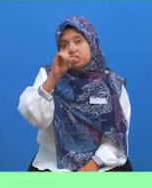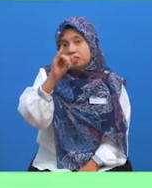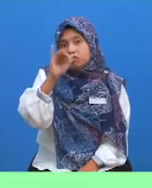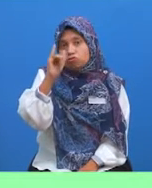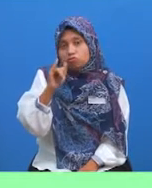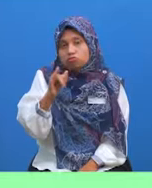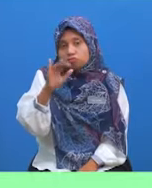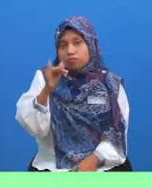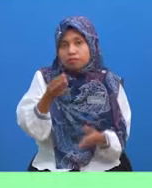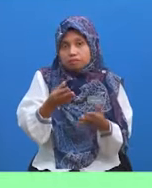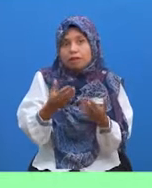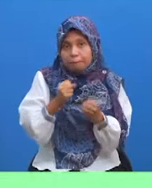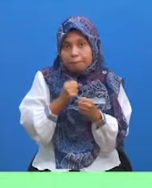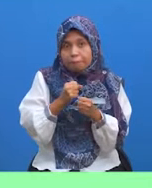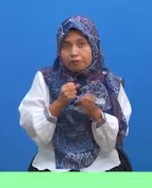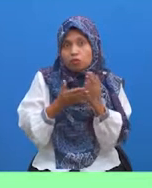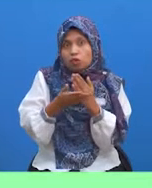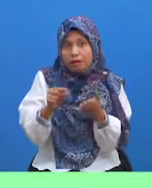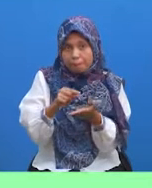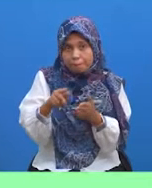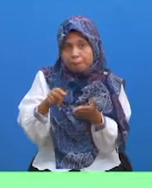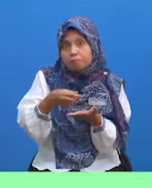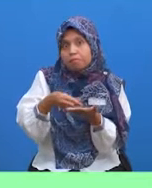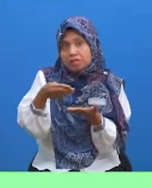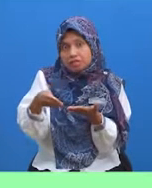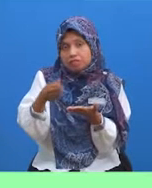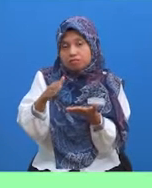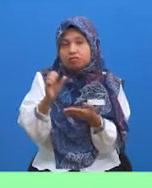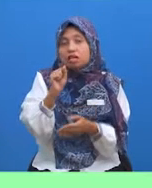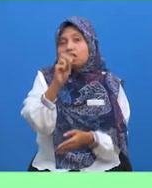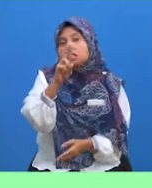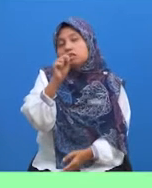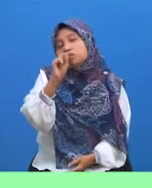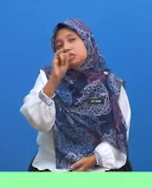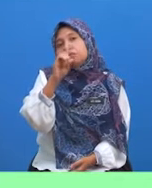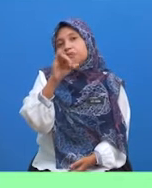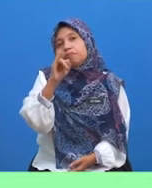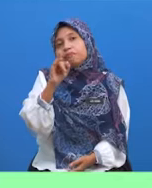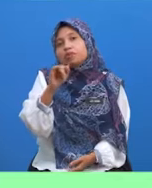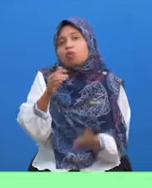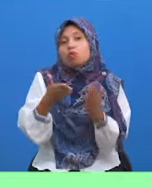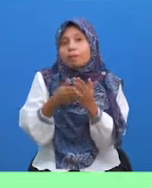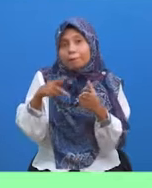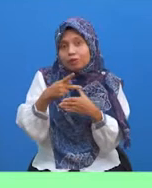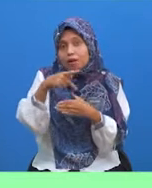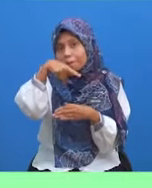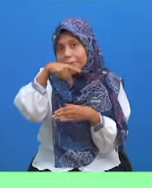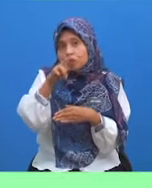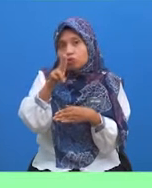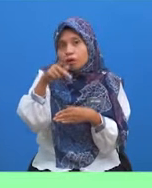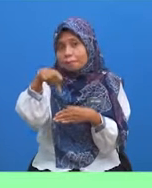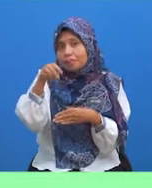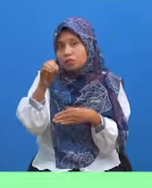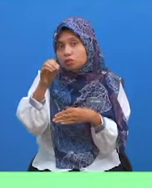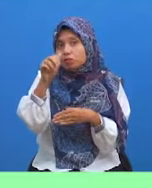v1i 1E dan subsidi yang dinikmati oleh pengaduan p2p kosong Ebi